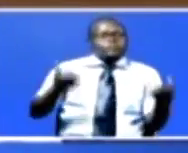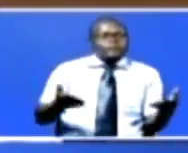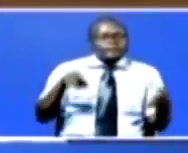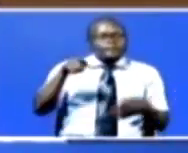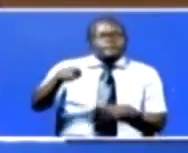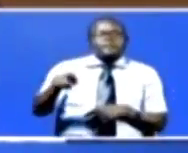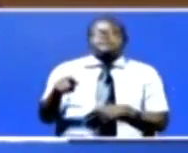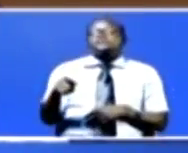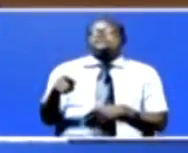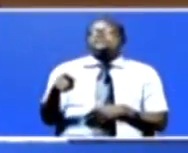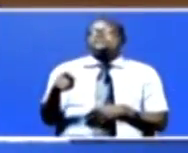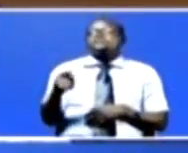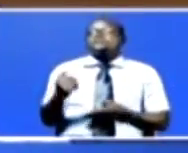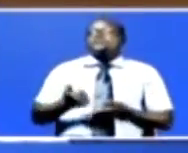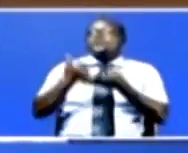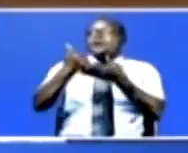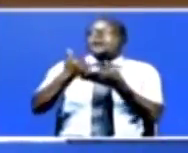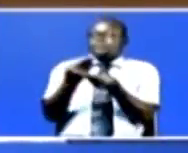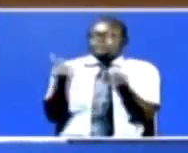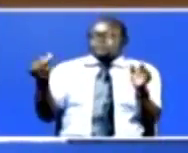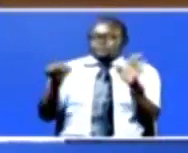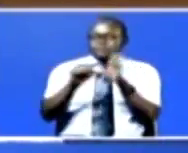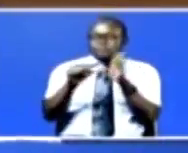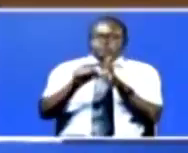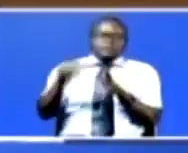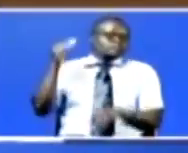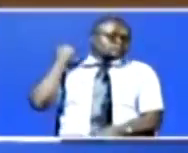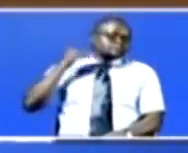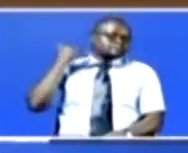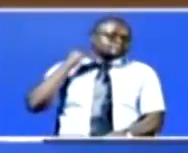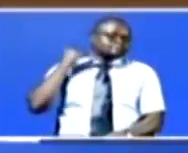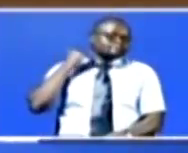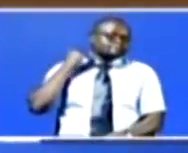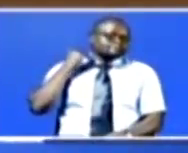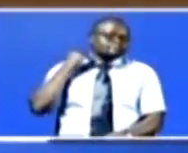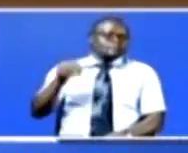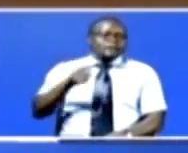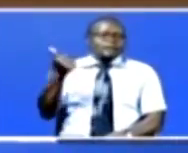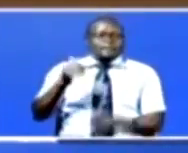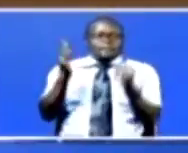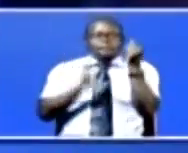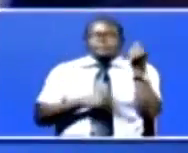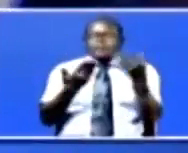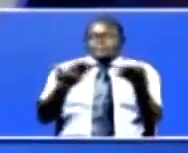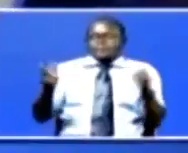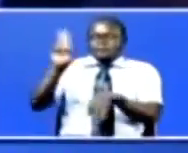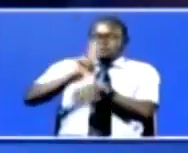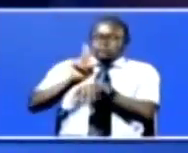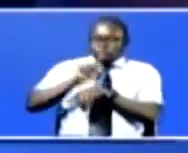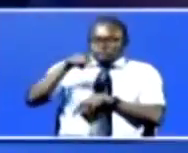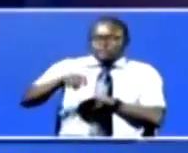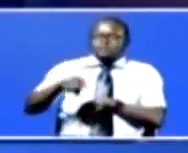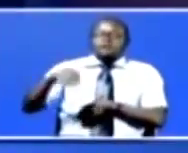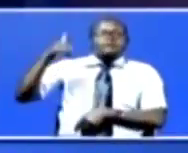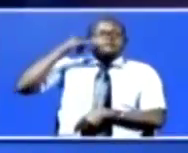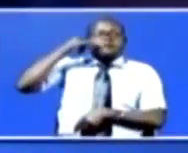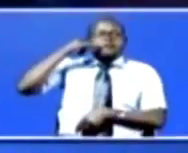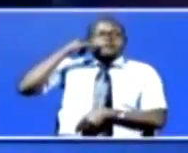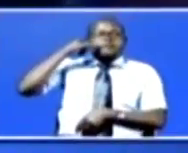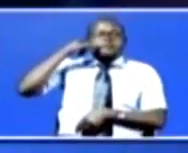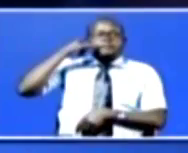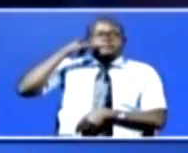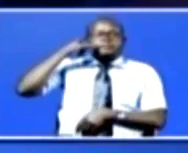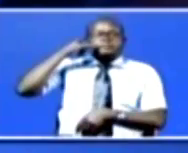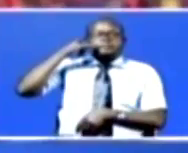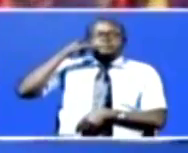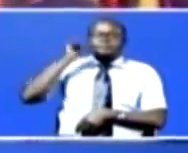kuja na mtambo ambao utaweza kusaidia kupunguza mambo ya wizi, ujambazi na mambo mengine mengi. So tukatumia simu ya zamani, kipande cha